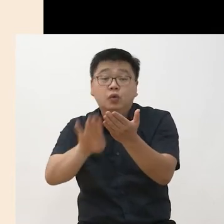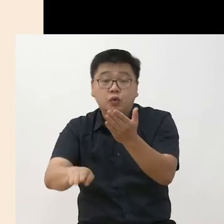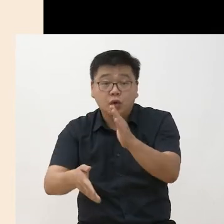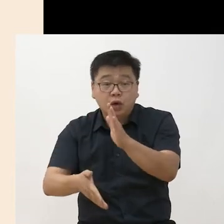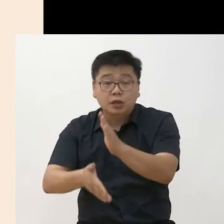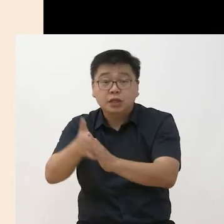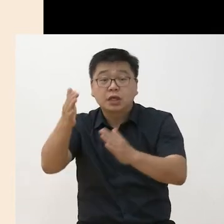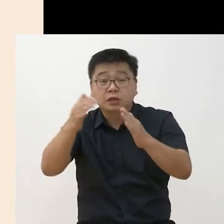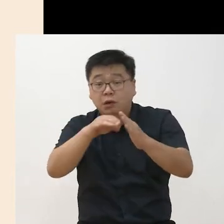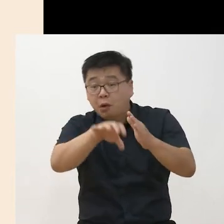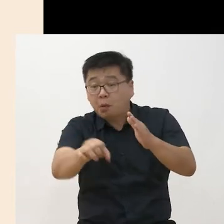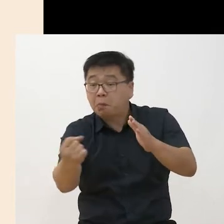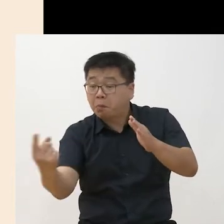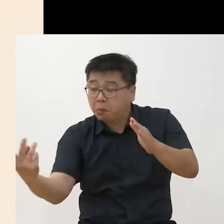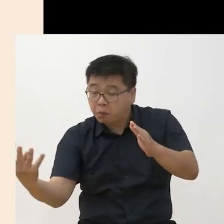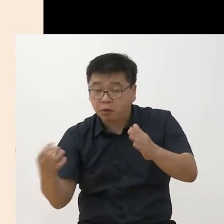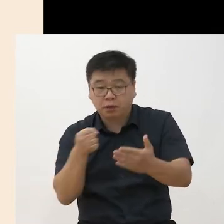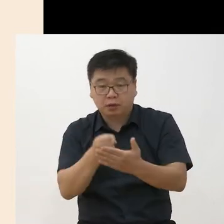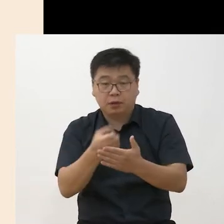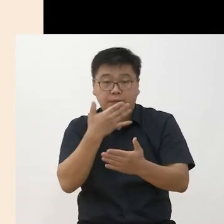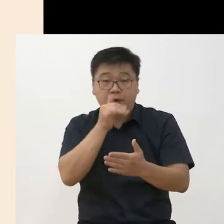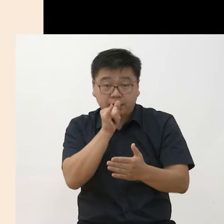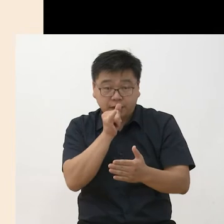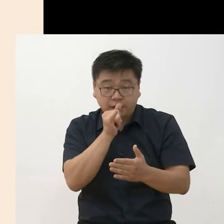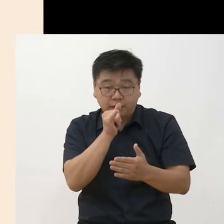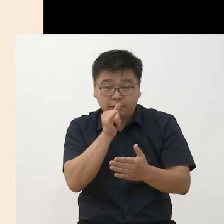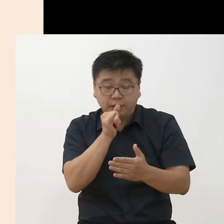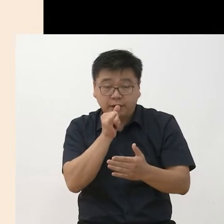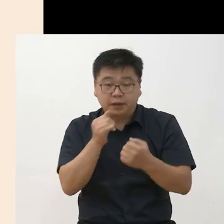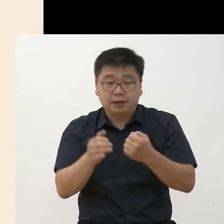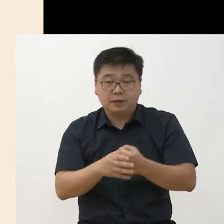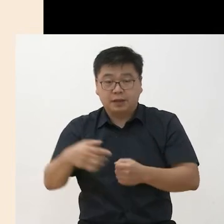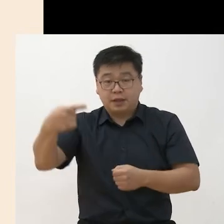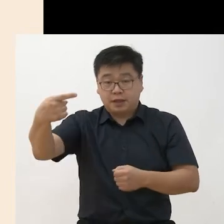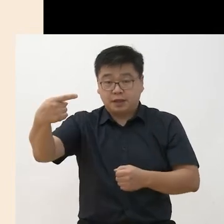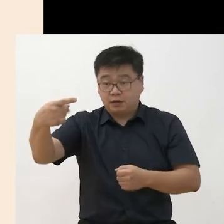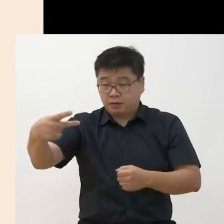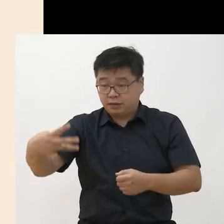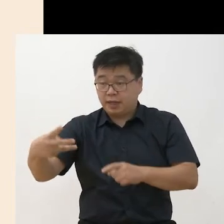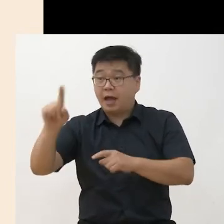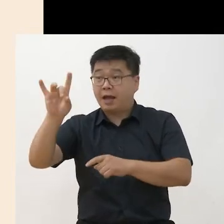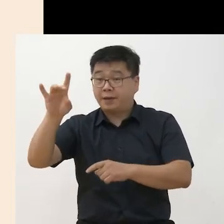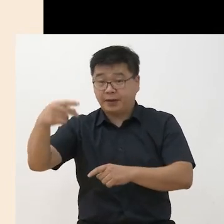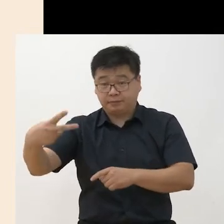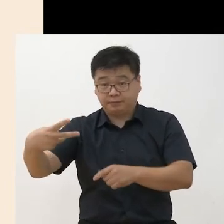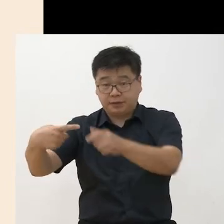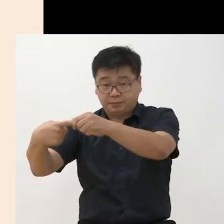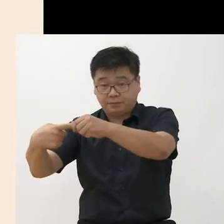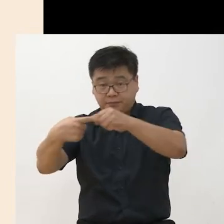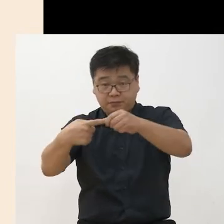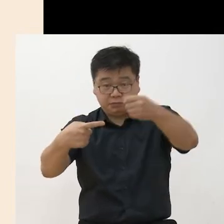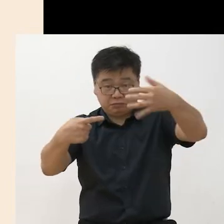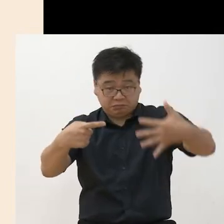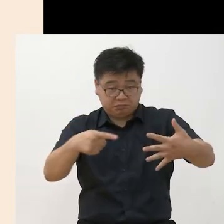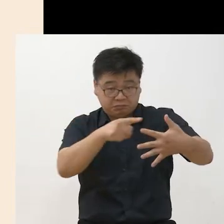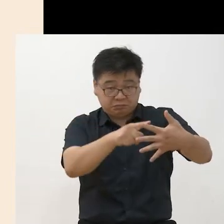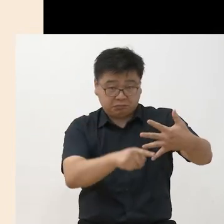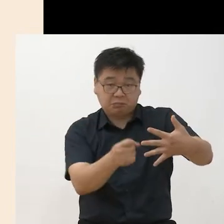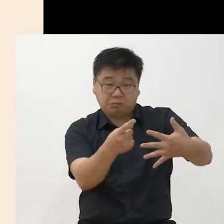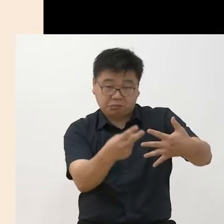복수로 선택이 가능합니다. 그 복수로 선택하시는 경우에 지원 신청서에 표기하도록 되어 있습니다.